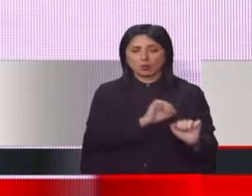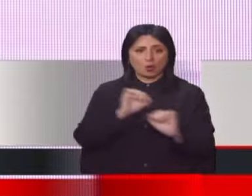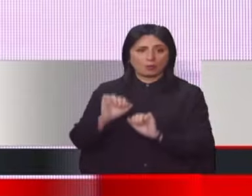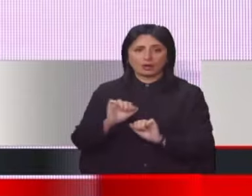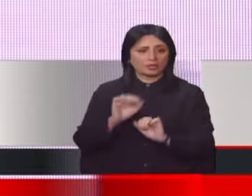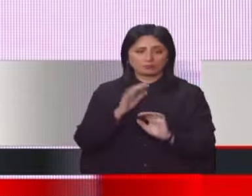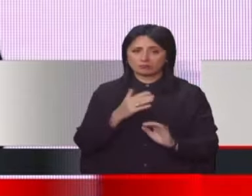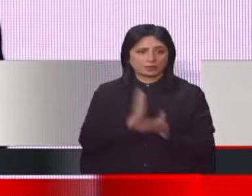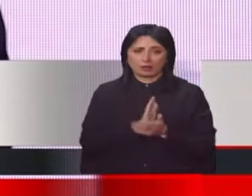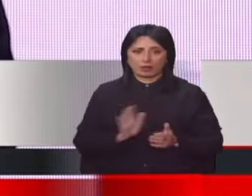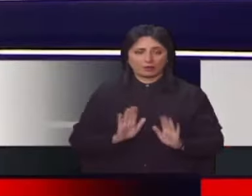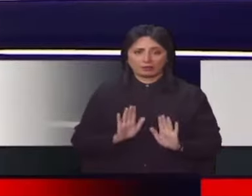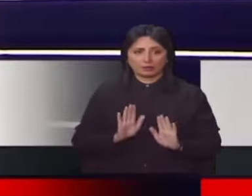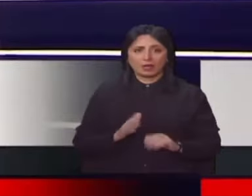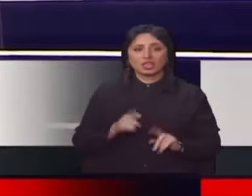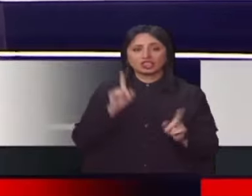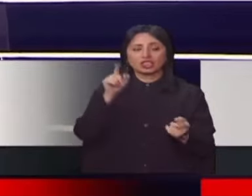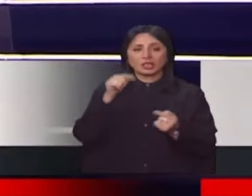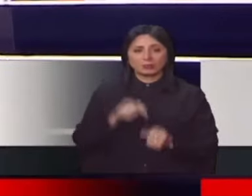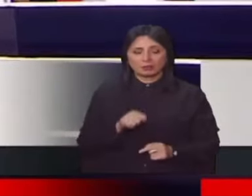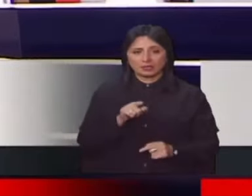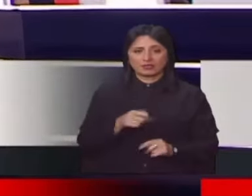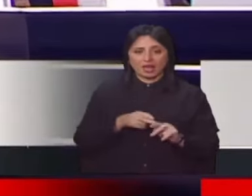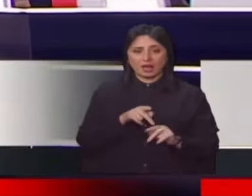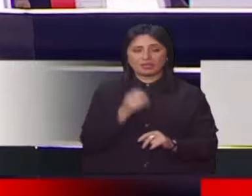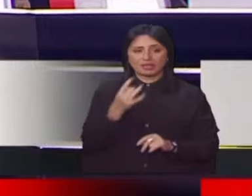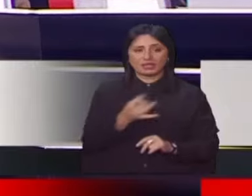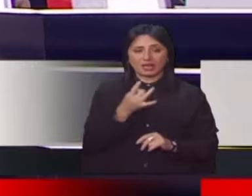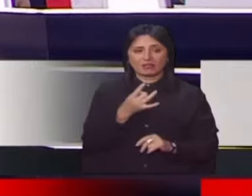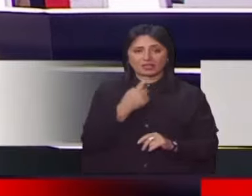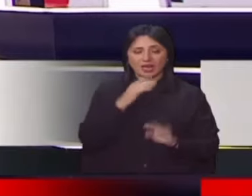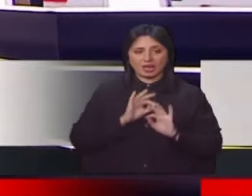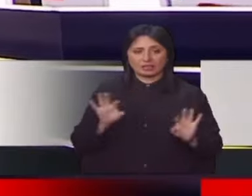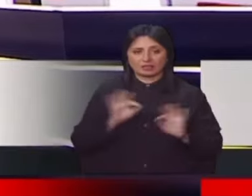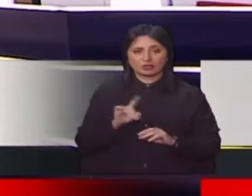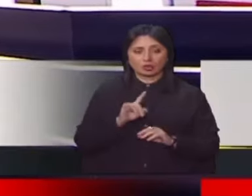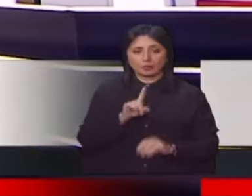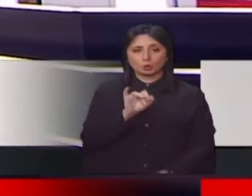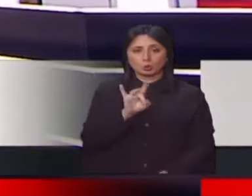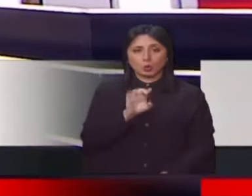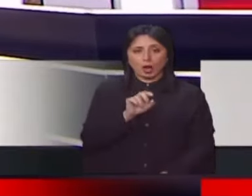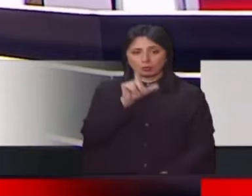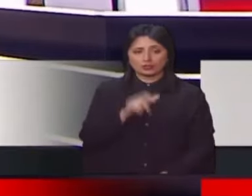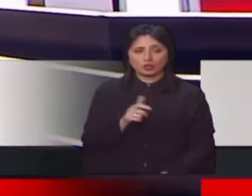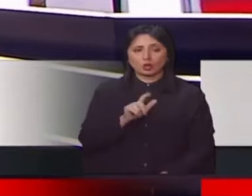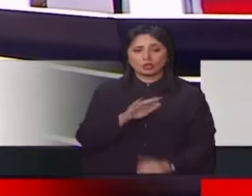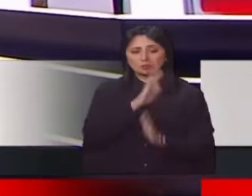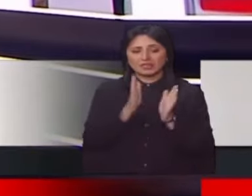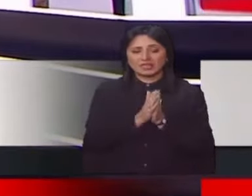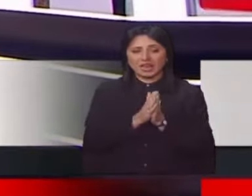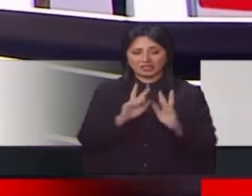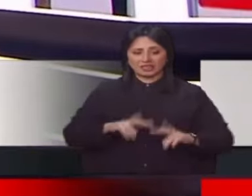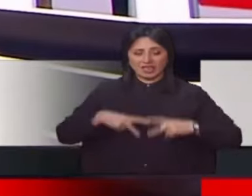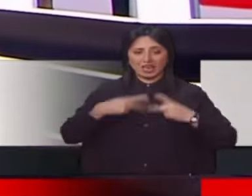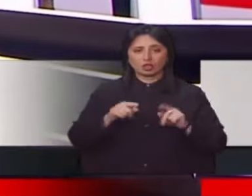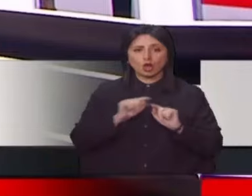ან მხარდამჭერი არ არის და შესაბამისად ამით კიდევ ერთხელ გაცხადდა, რომ სალომე ზურაბიშვილი, რომელიც მთლიანად